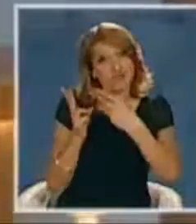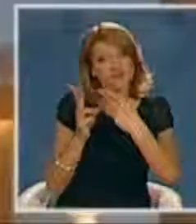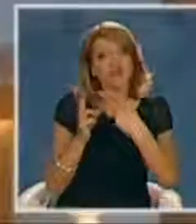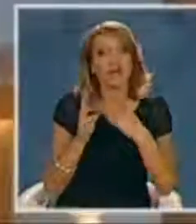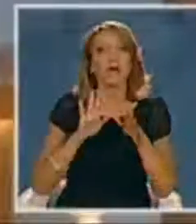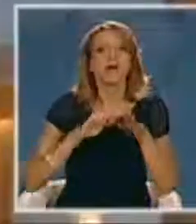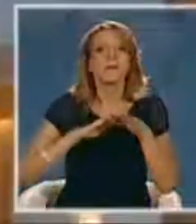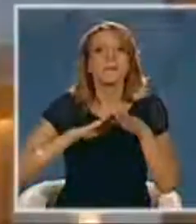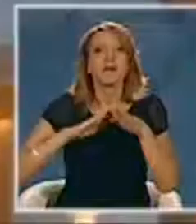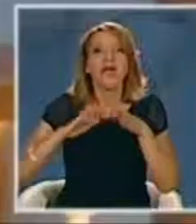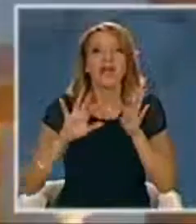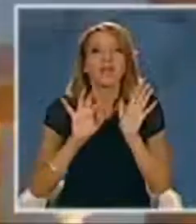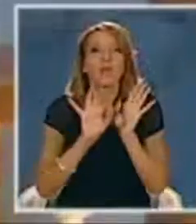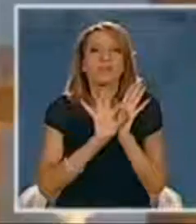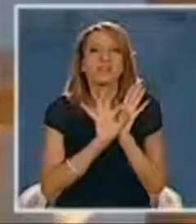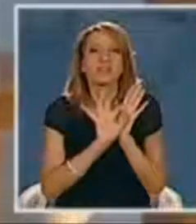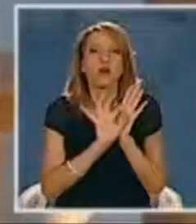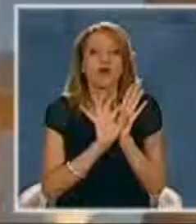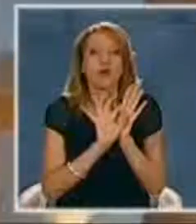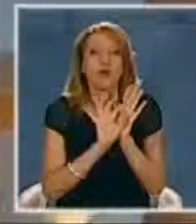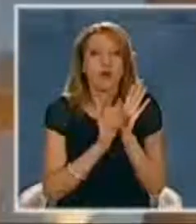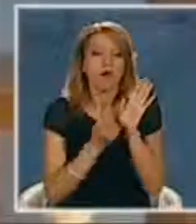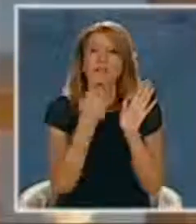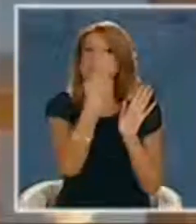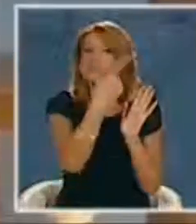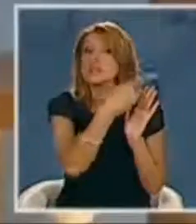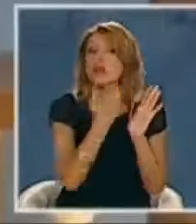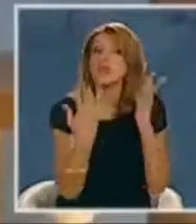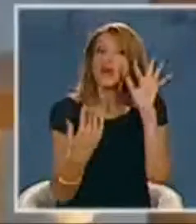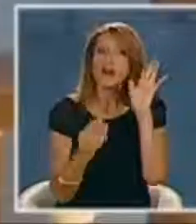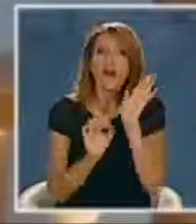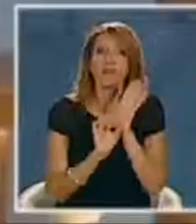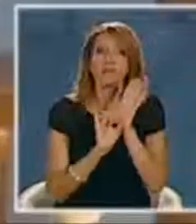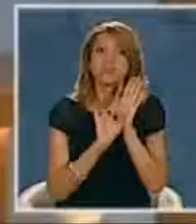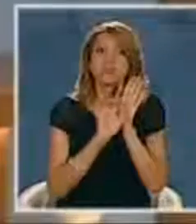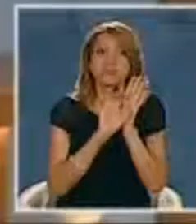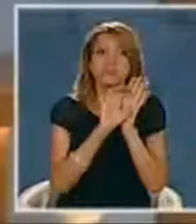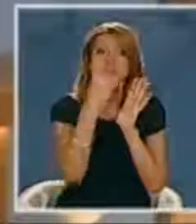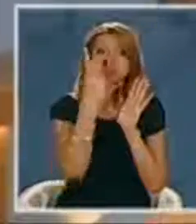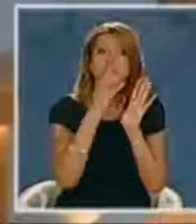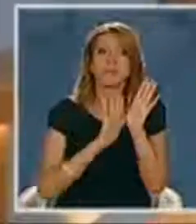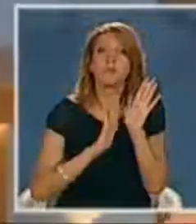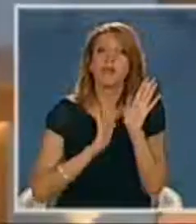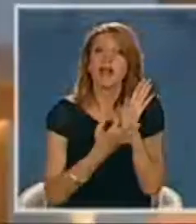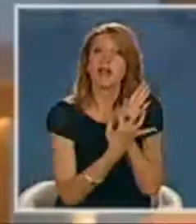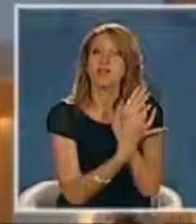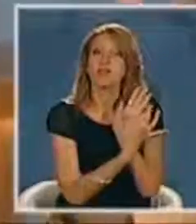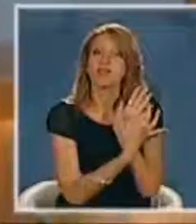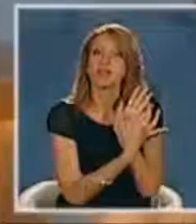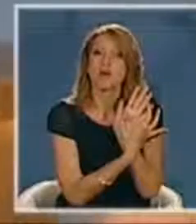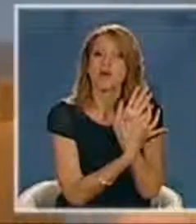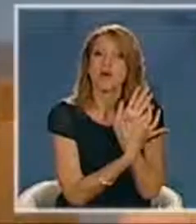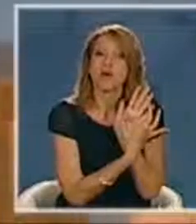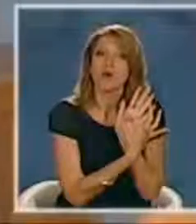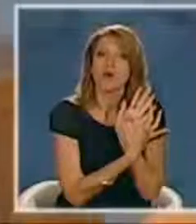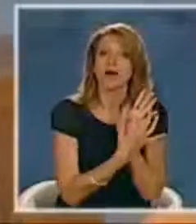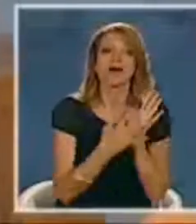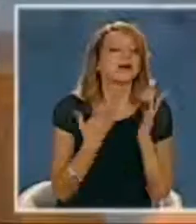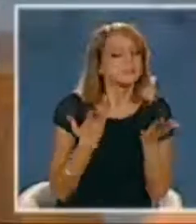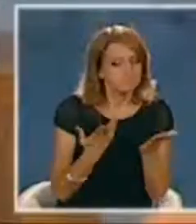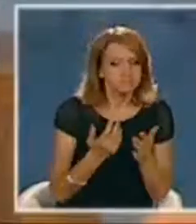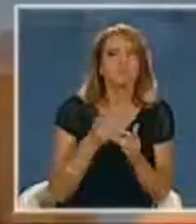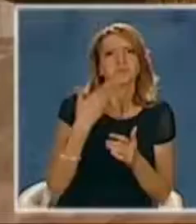петно, което се появява на ръката на Роберто, докато той лекува и докато прави сеансите си. И какво се